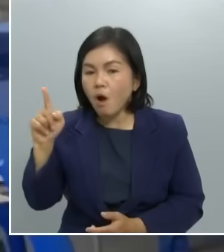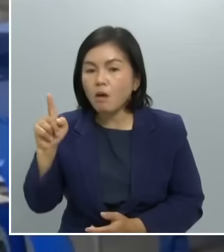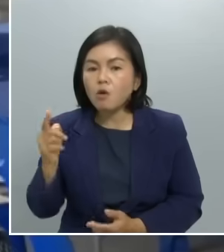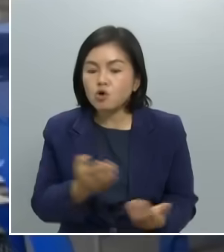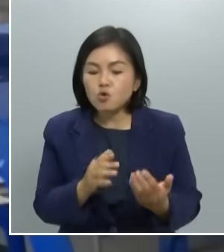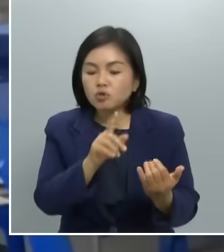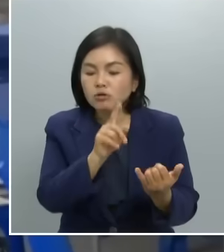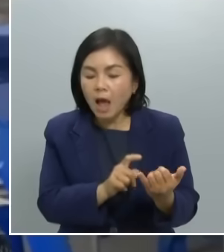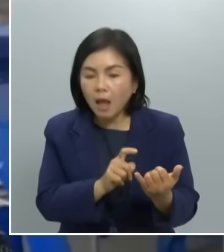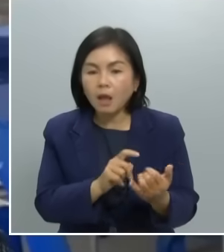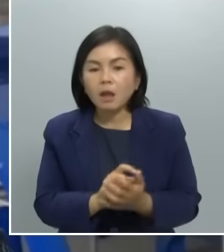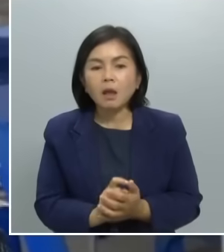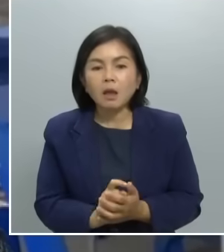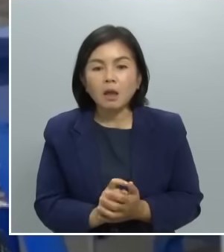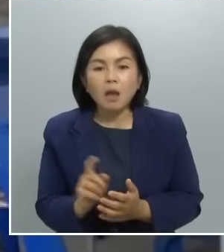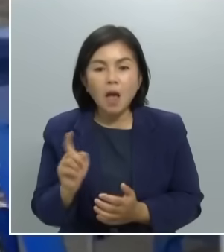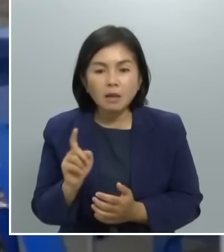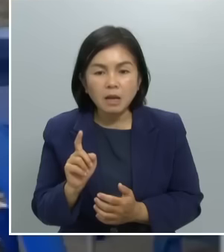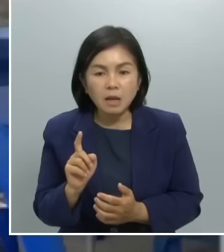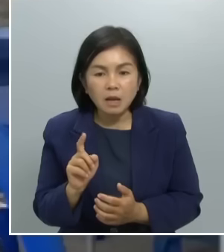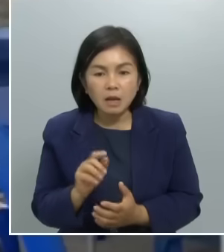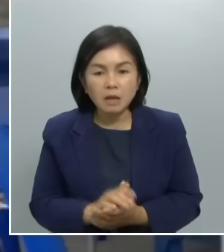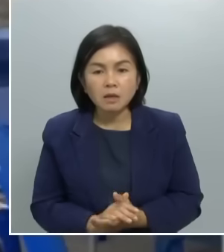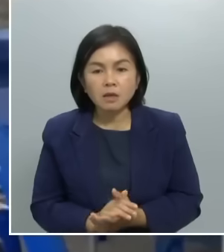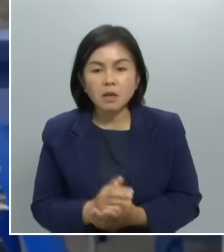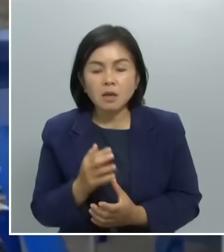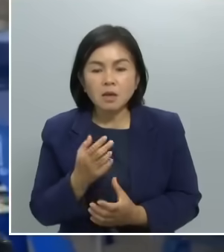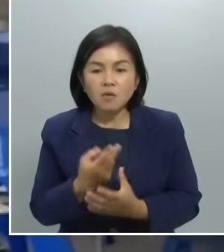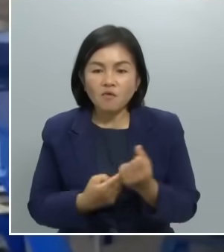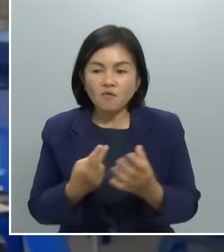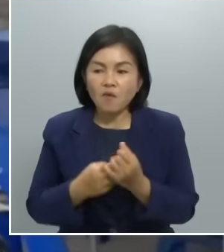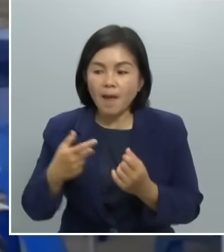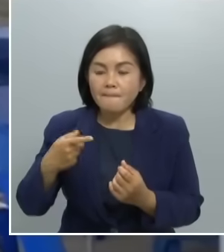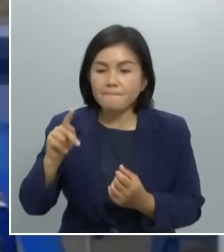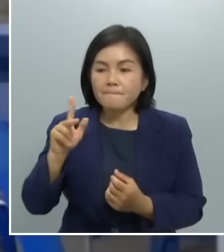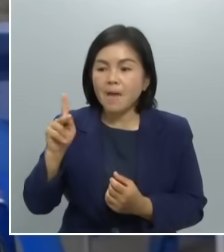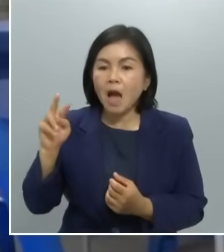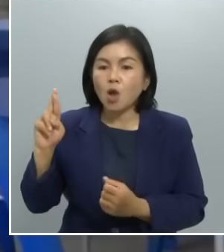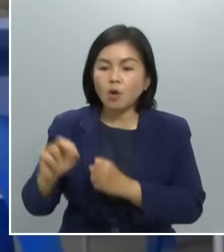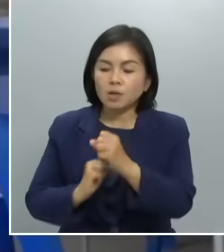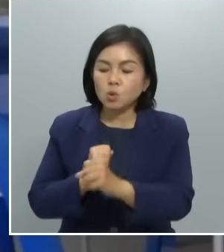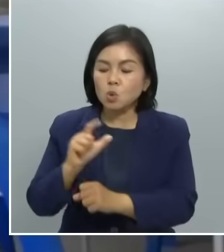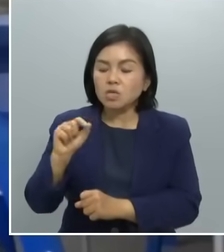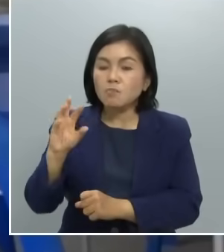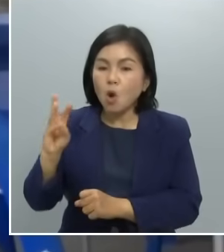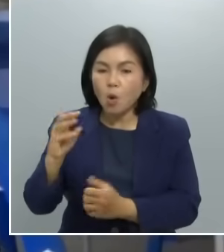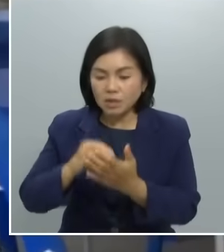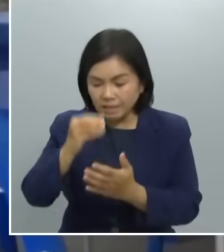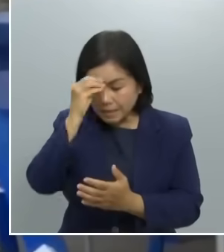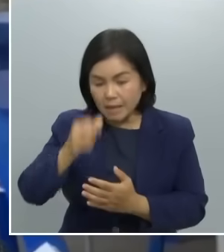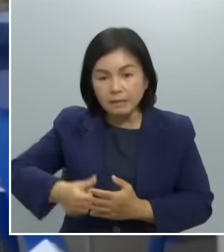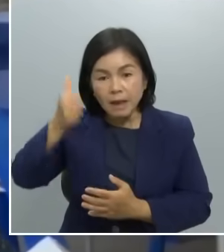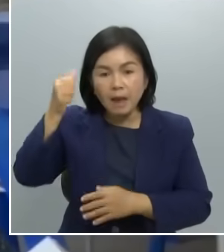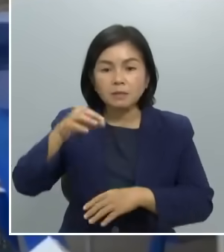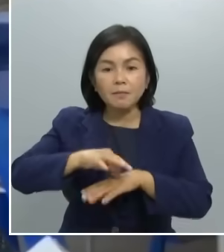อยซึ่งเป็นแฟนของคุณประกรณ์หรือว่าไบรท์อายุ26ปีนะครับซึ่งสอบติดนักเรียนใน10ตำรวจ